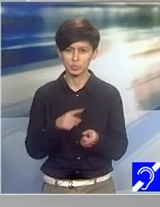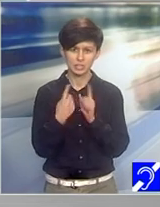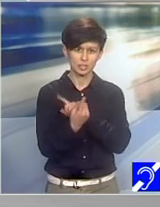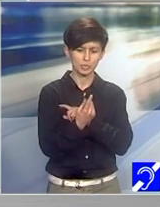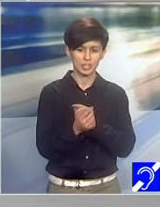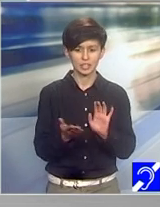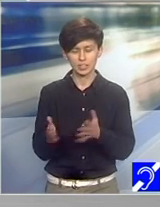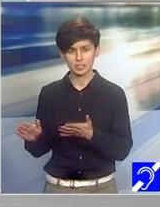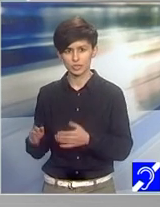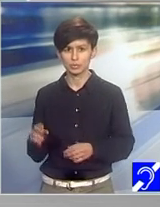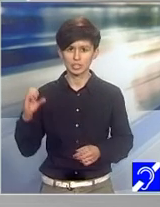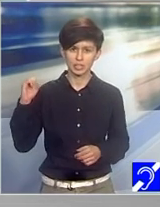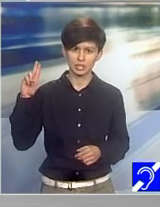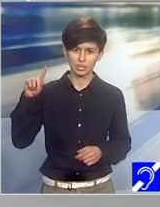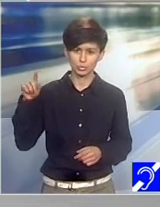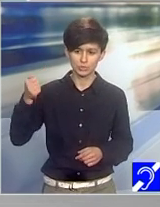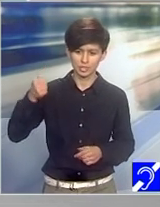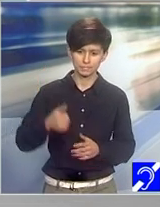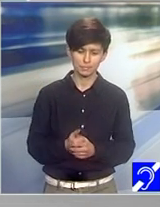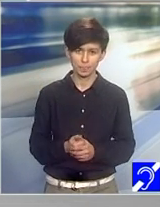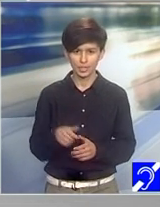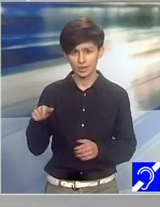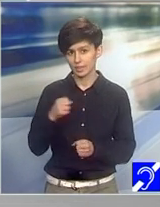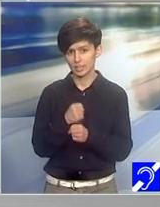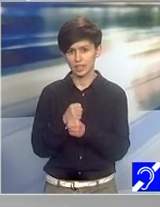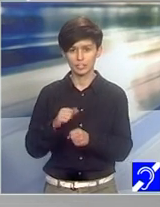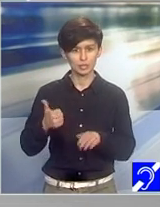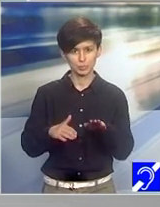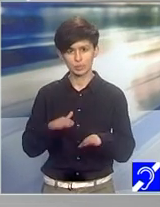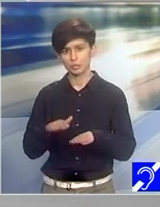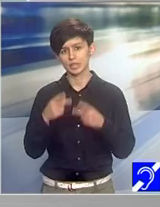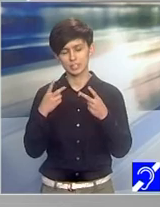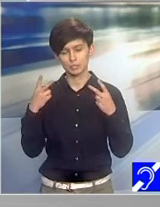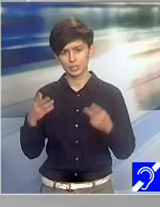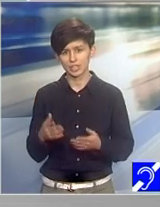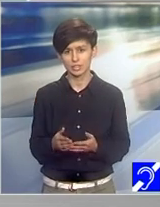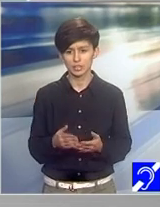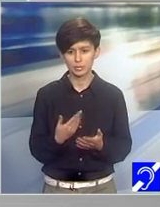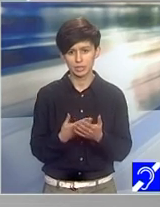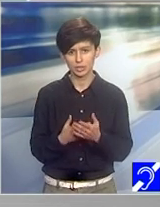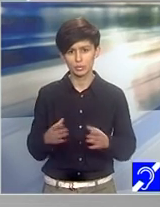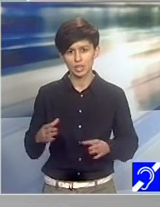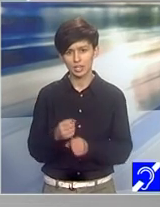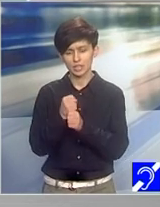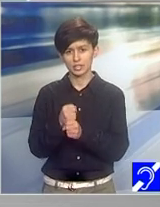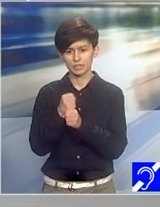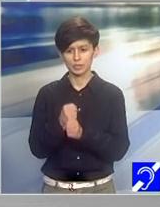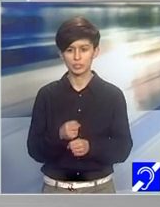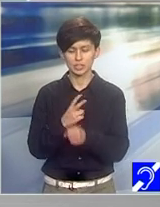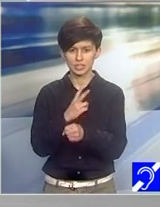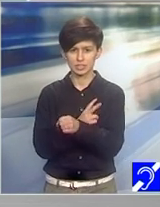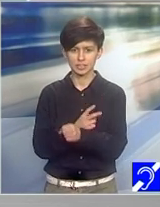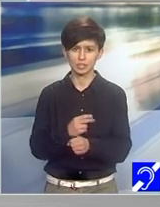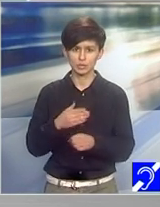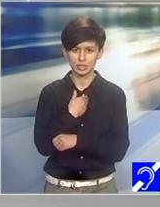sub domnia lui Alexandru Ioan Cuza și a făcut primul pas important pe calea înfăptuirii statului național unitar